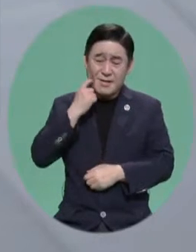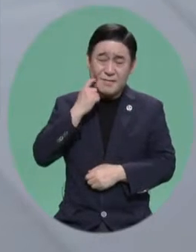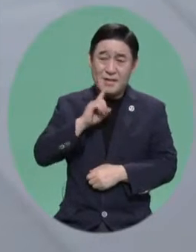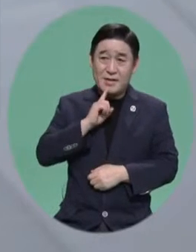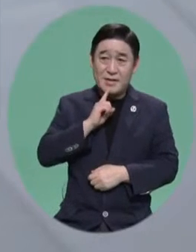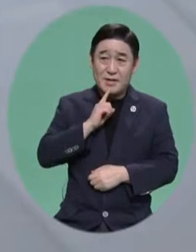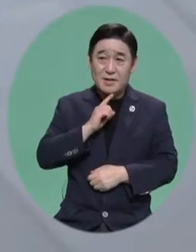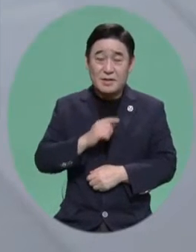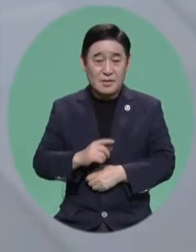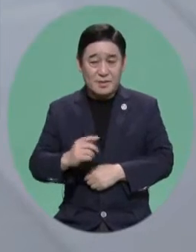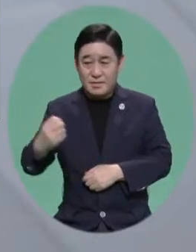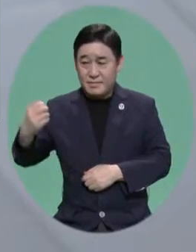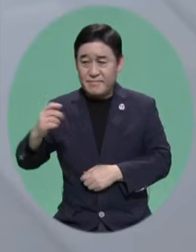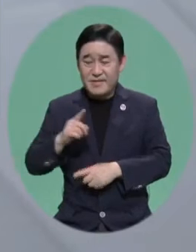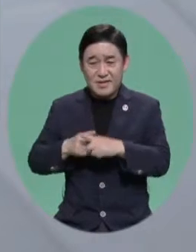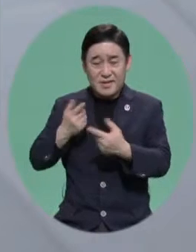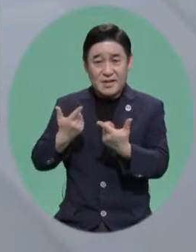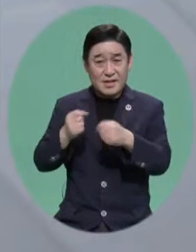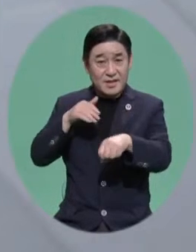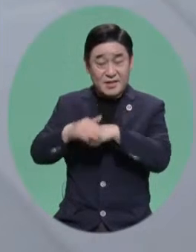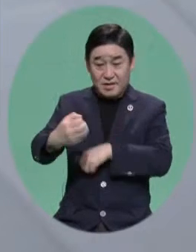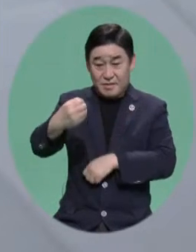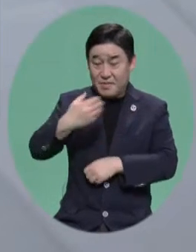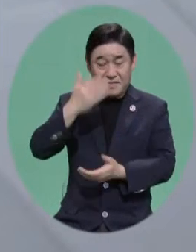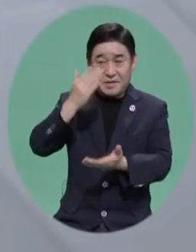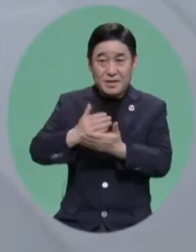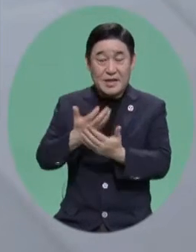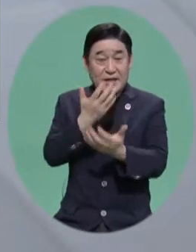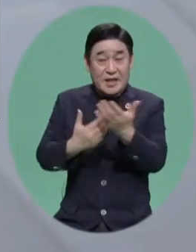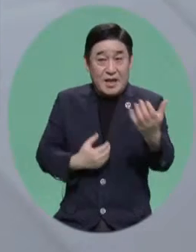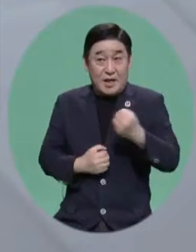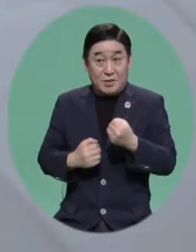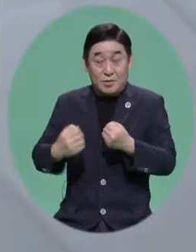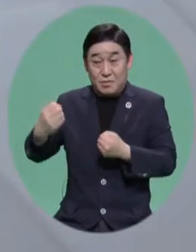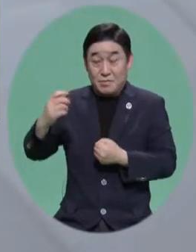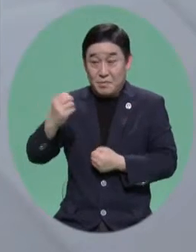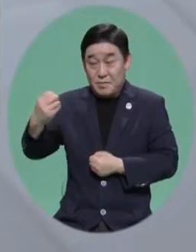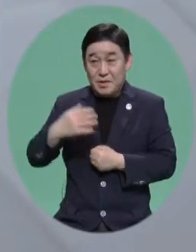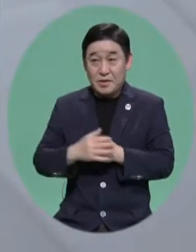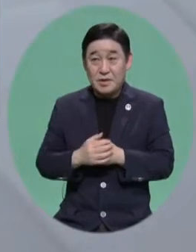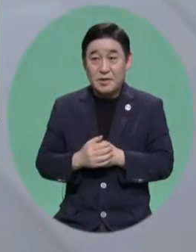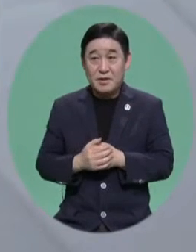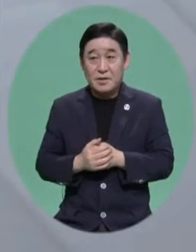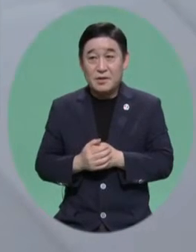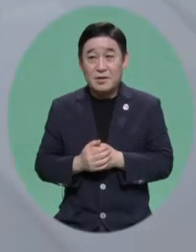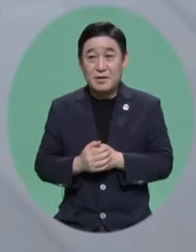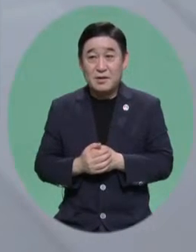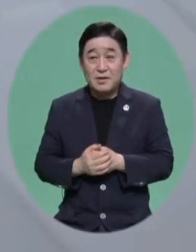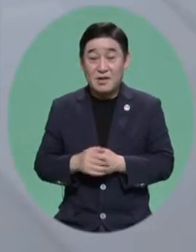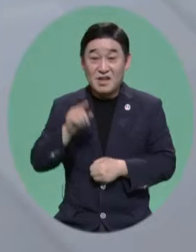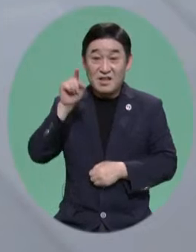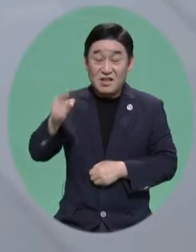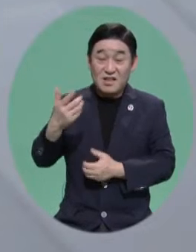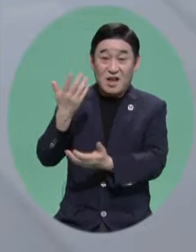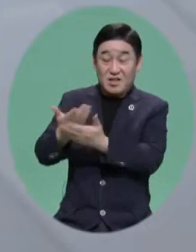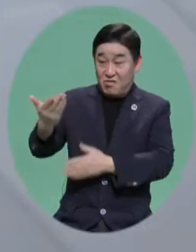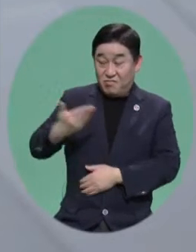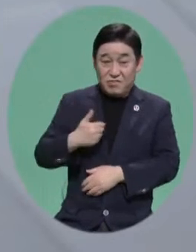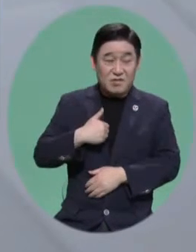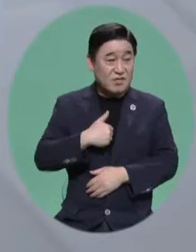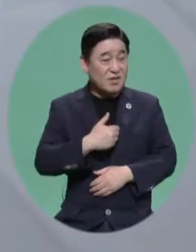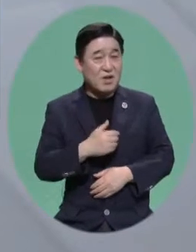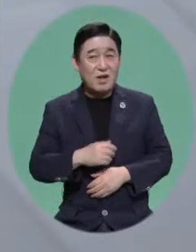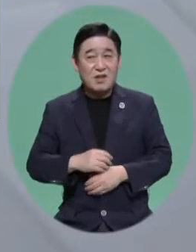측의 를 한 것도 없이 자료를 갖고 와서 얘기를 하시든가 하루를 여기가 무시해 줘 드러내 라고 하면 자료 없이 그냥